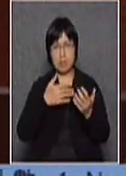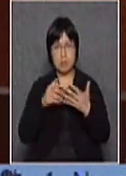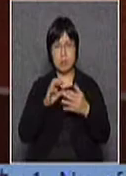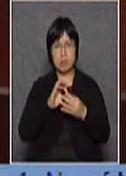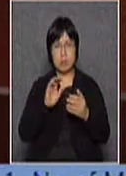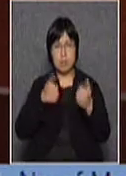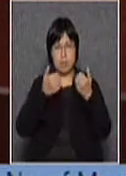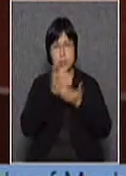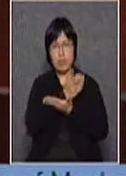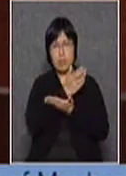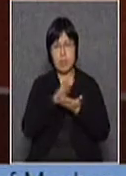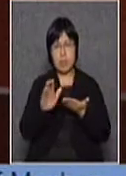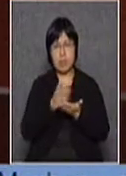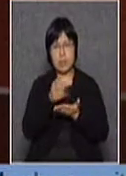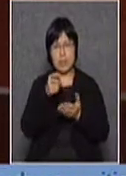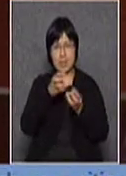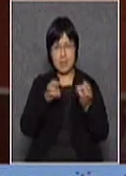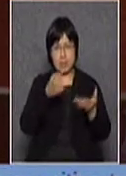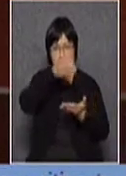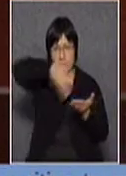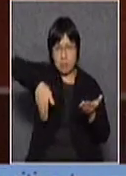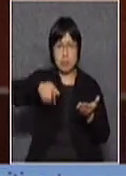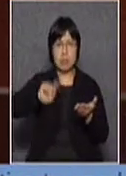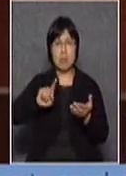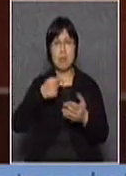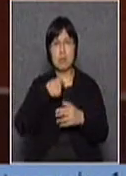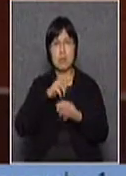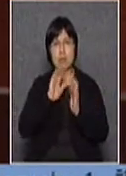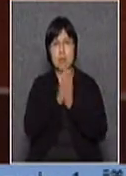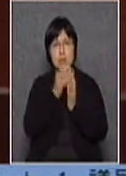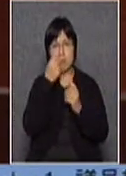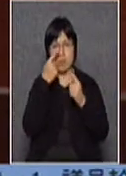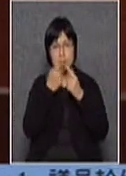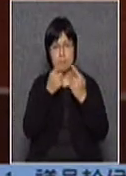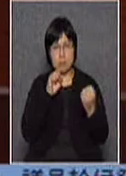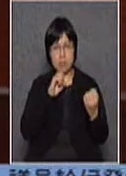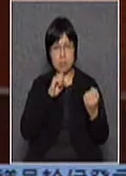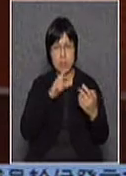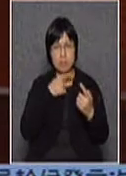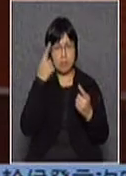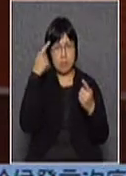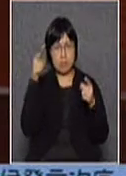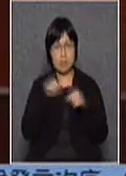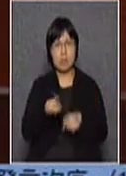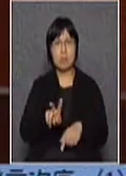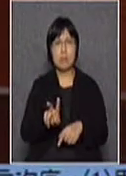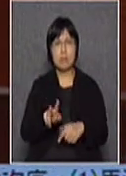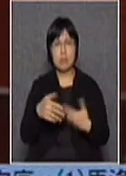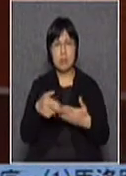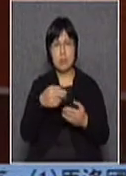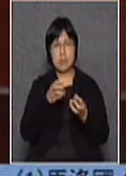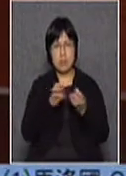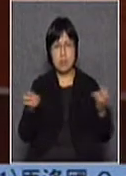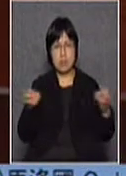分，即是那條線怎樣劃、啊、就必須得到全港市民的討論和共識。現在那條界線都很清